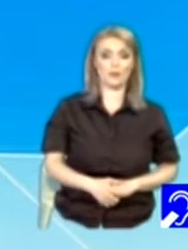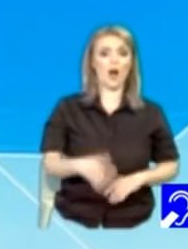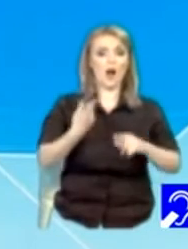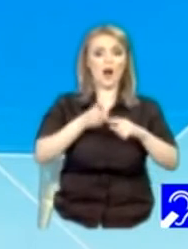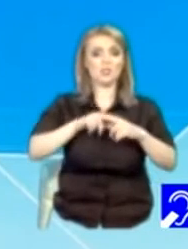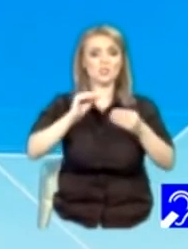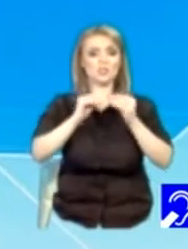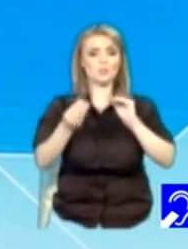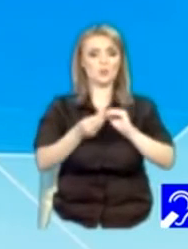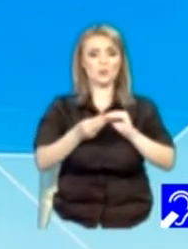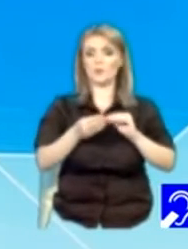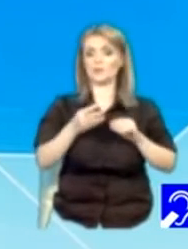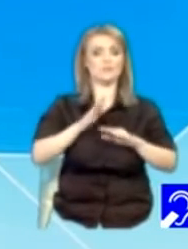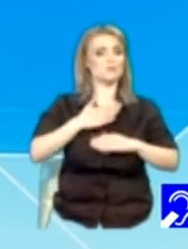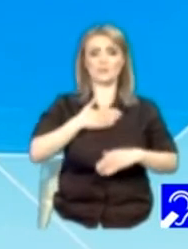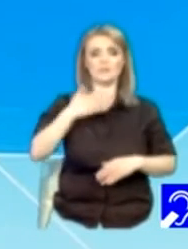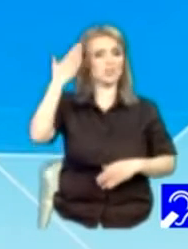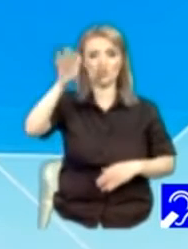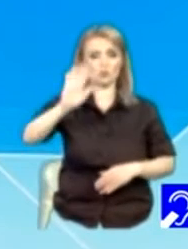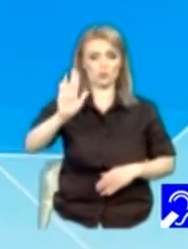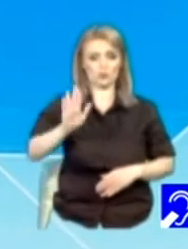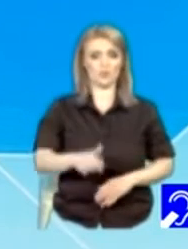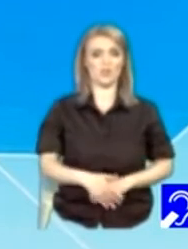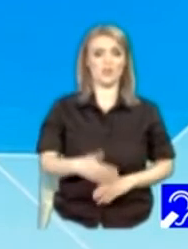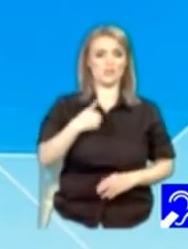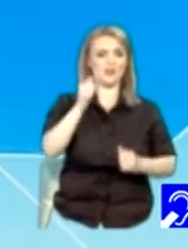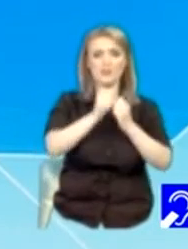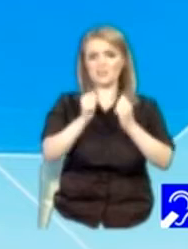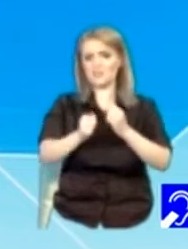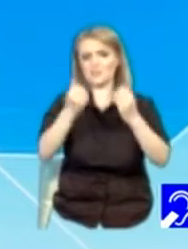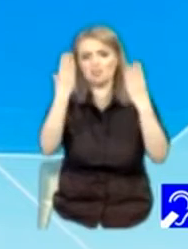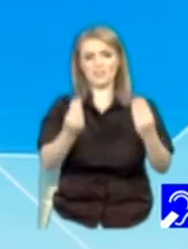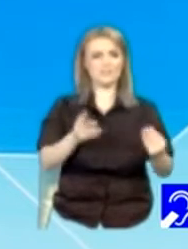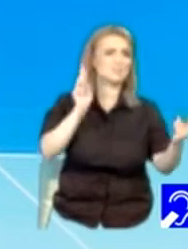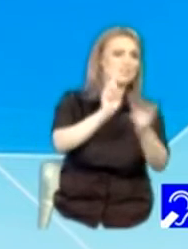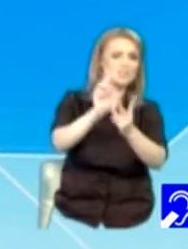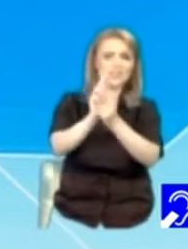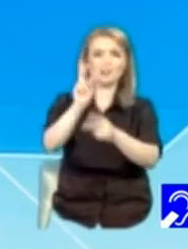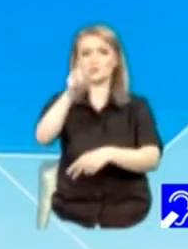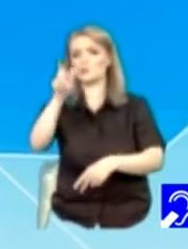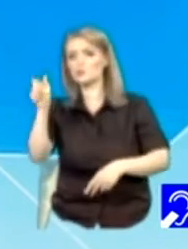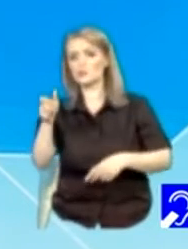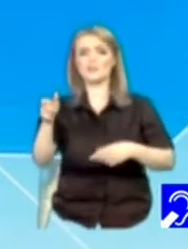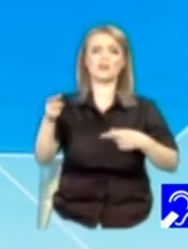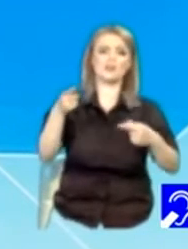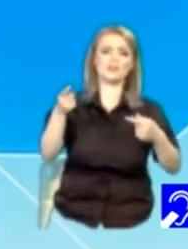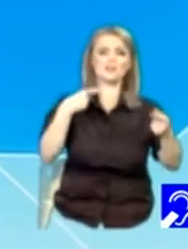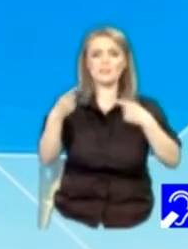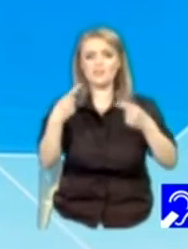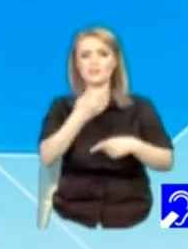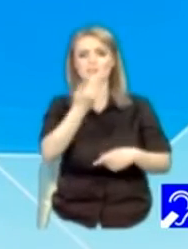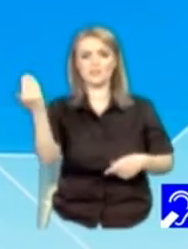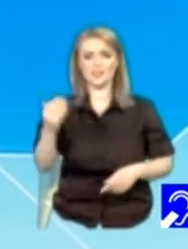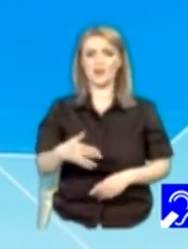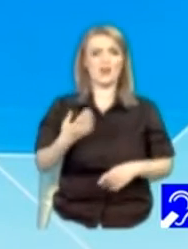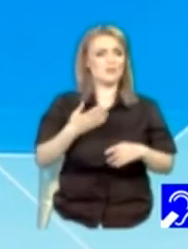aceste probleme nu sunt străine, pentru că zilnic discutăm și suntem în discuții cu oamenii noștri. Nu ne sunt străine aceste